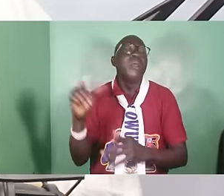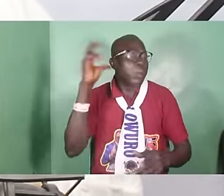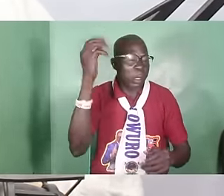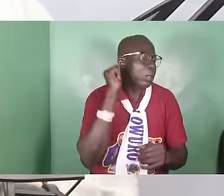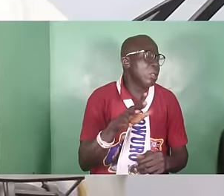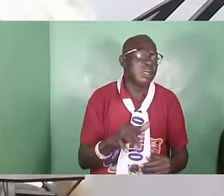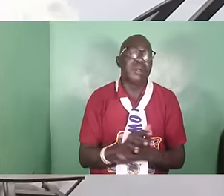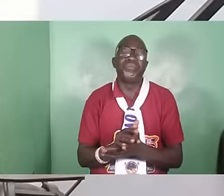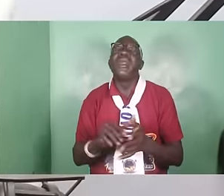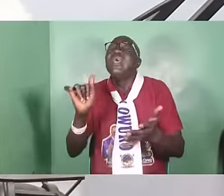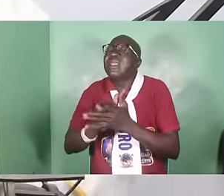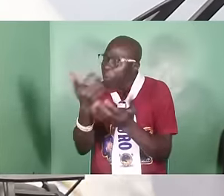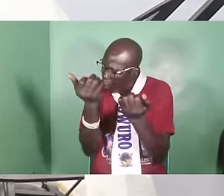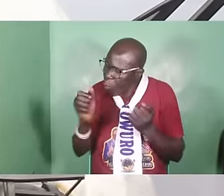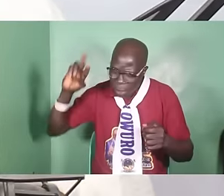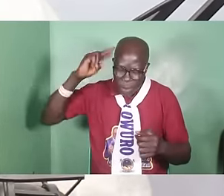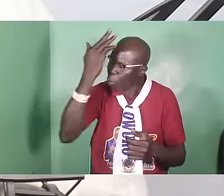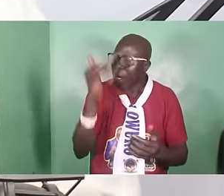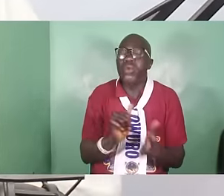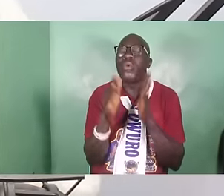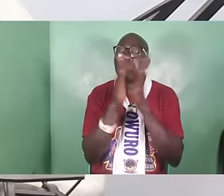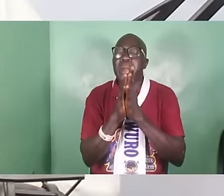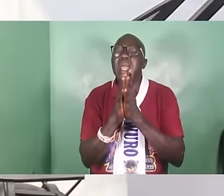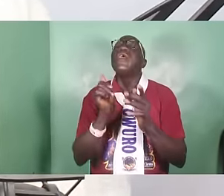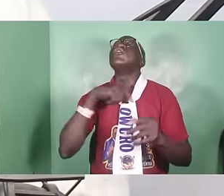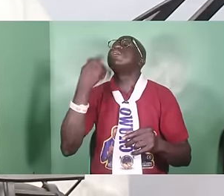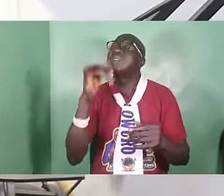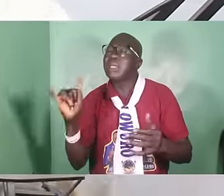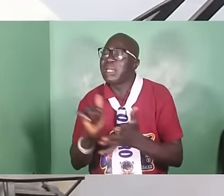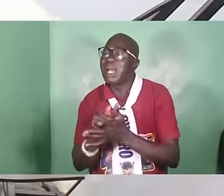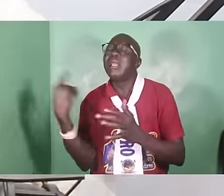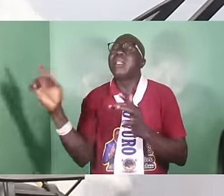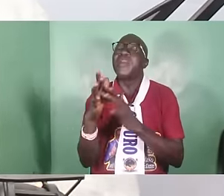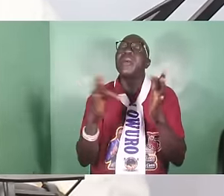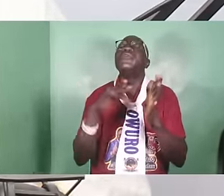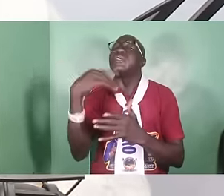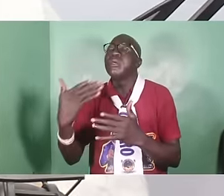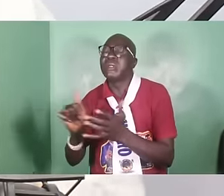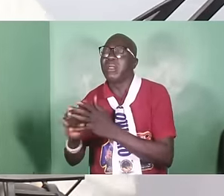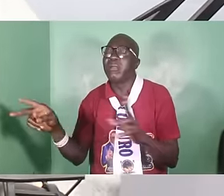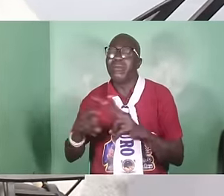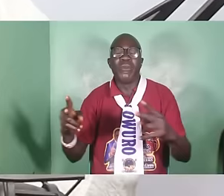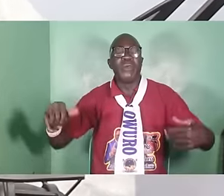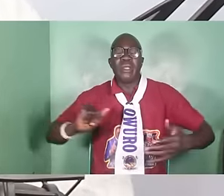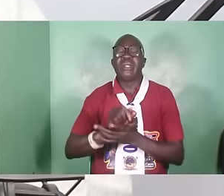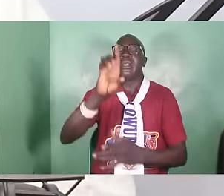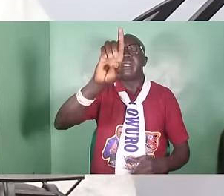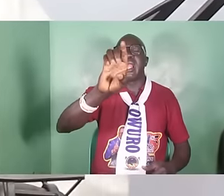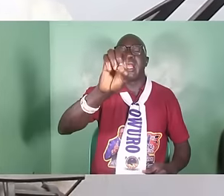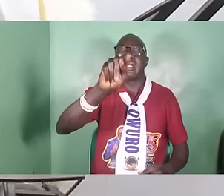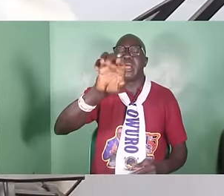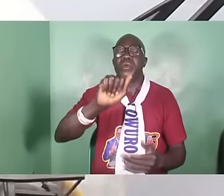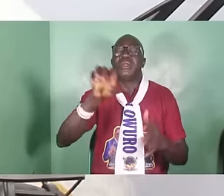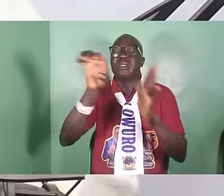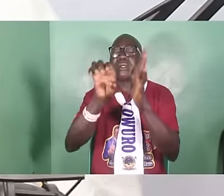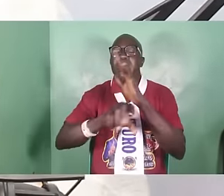Amen. Amen. Amen. Amen. Amen. Amen. Amen. Amen. Amen. Amen. Amen. Amen. Amen. Bibeli so kan to ba bele ne ditarono me